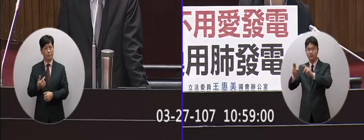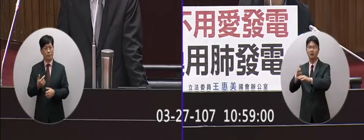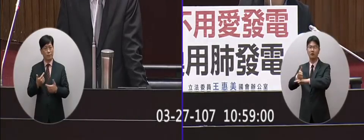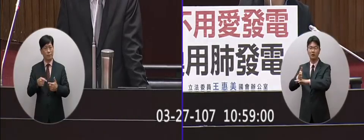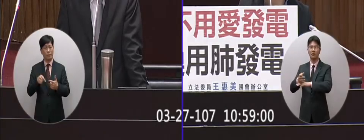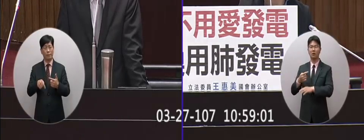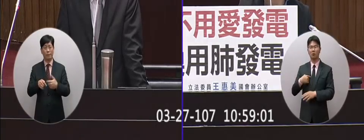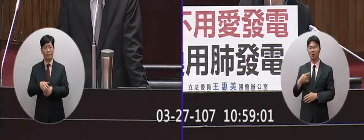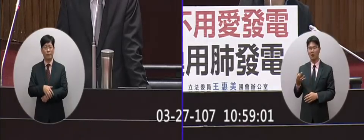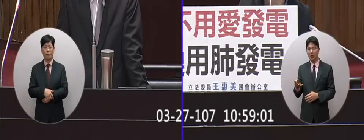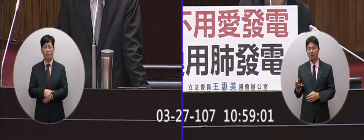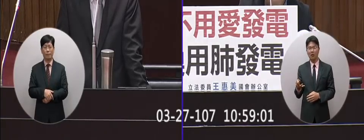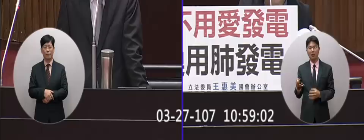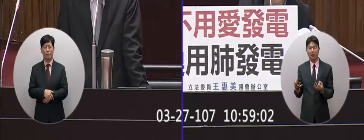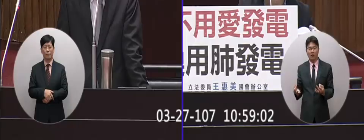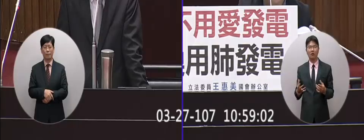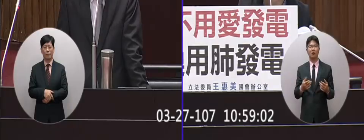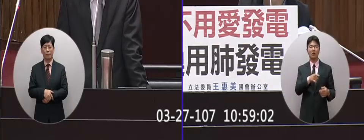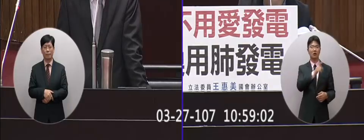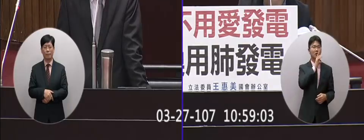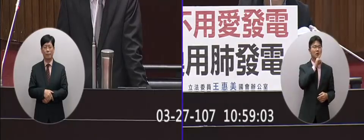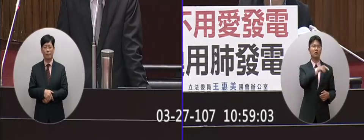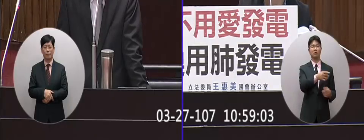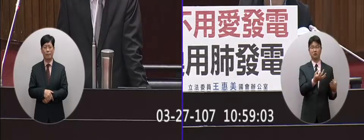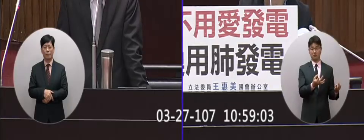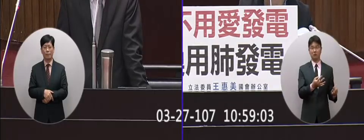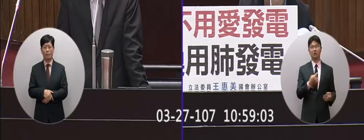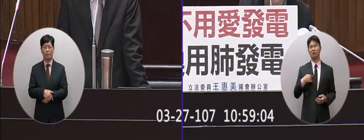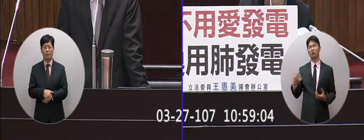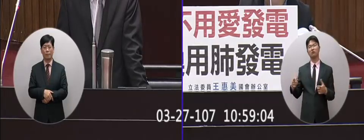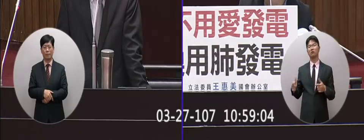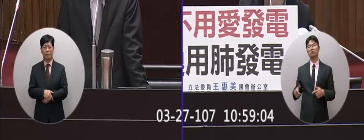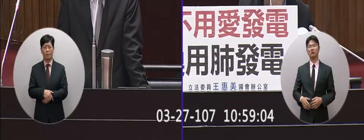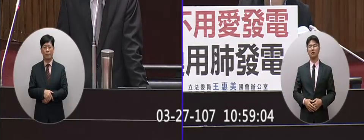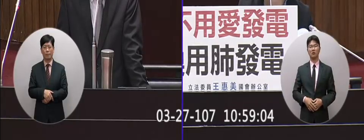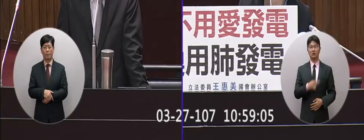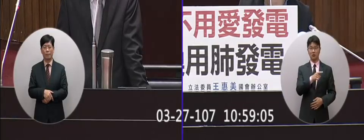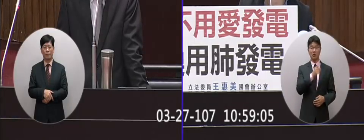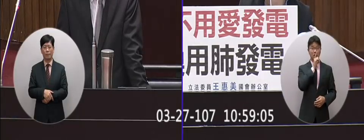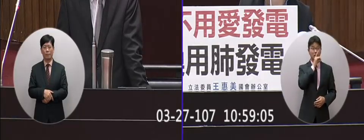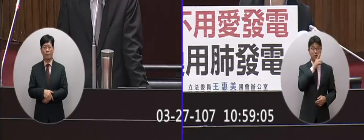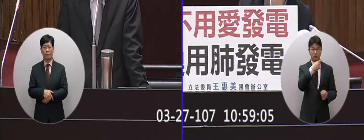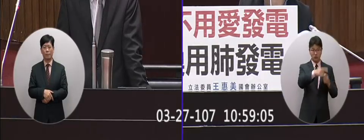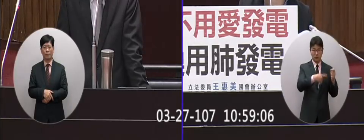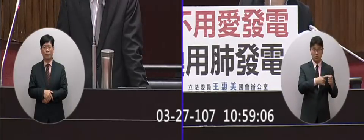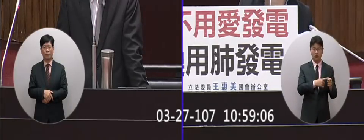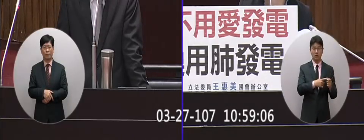的财力没像台中那么好，台中它的一年的这个啊税入税出大概有